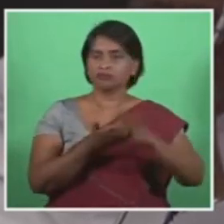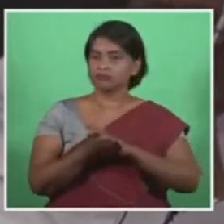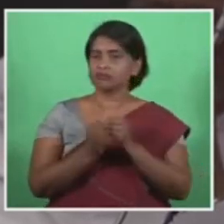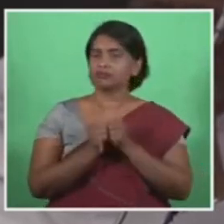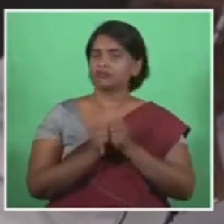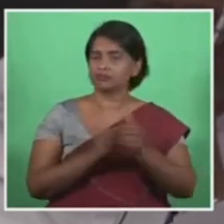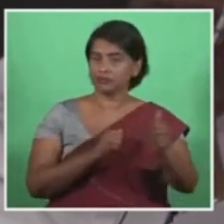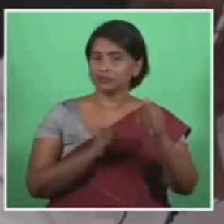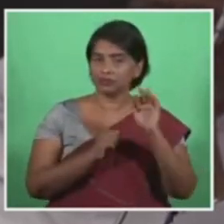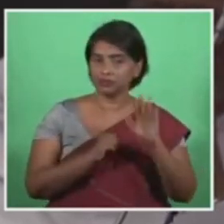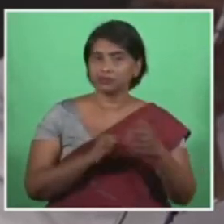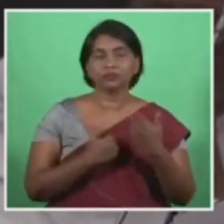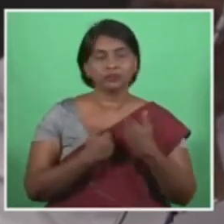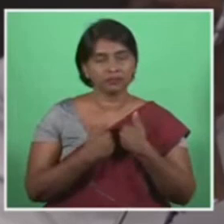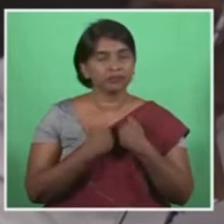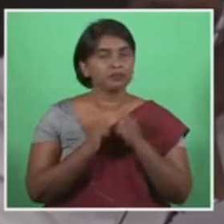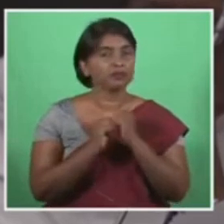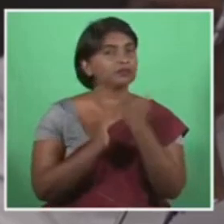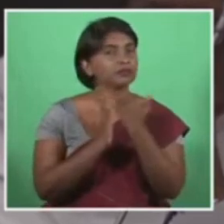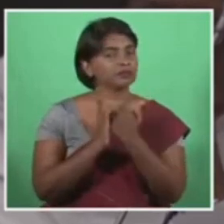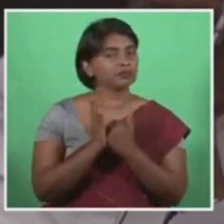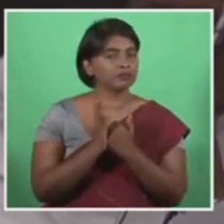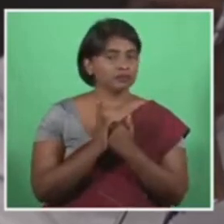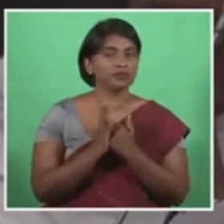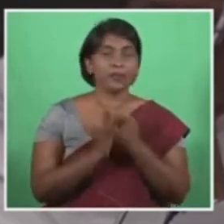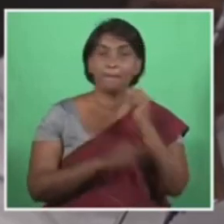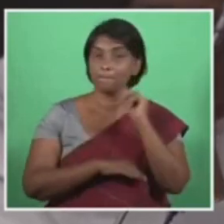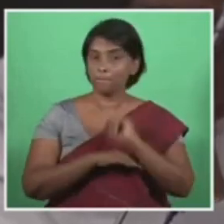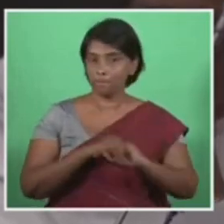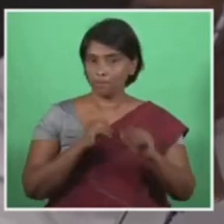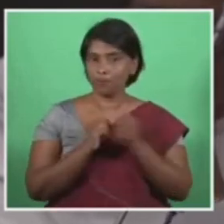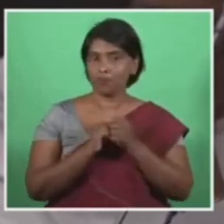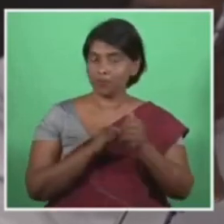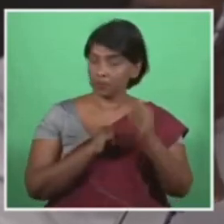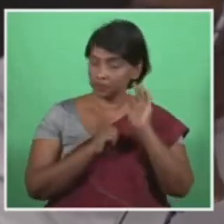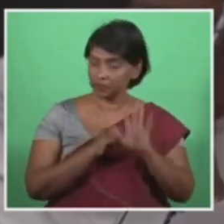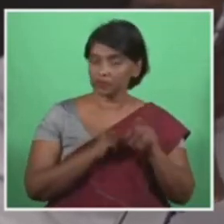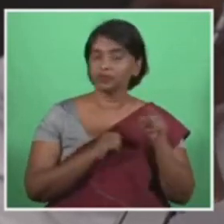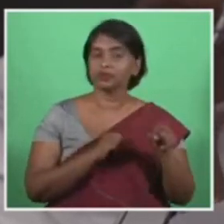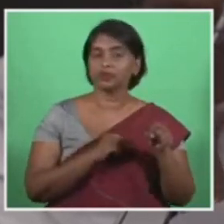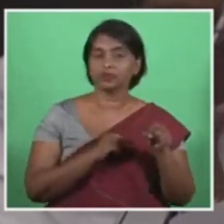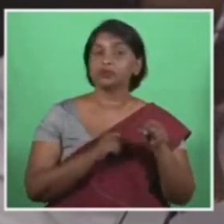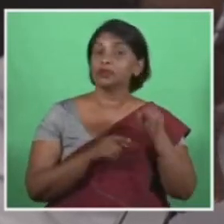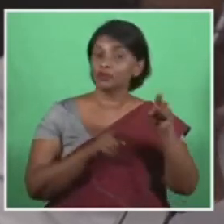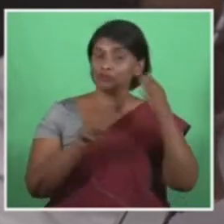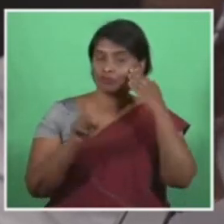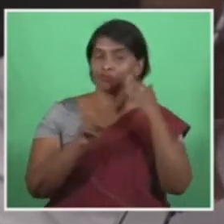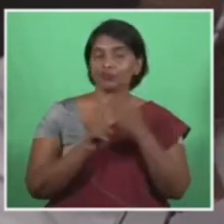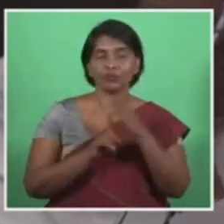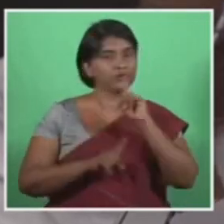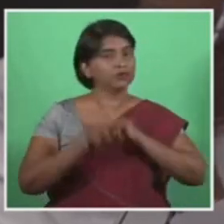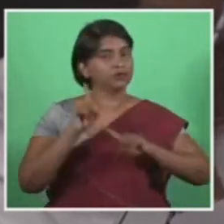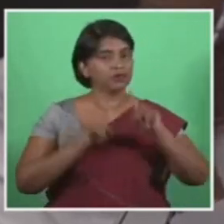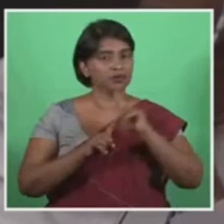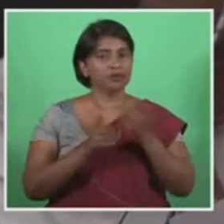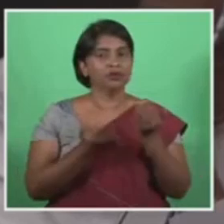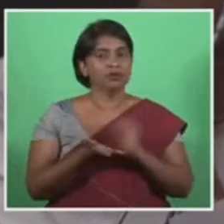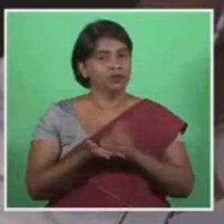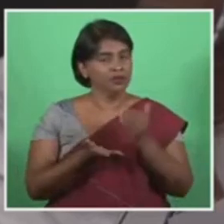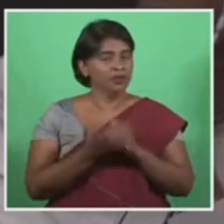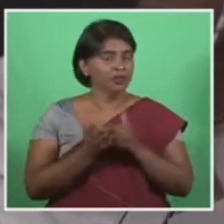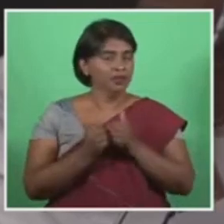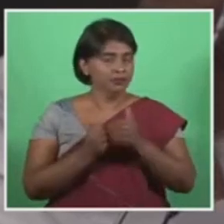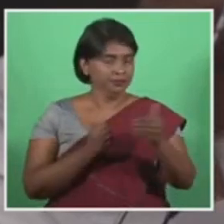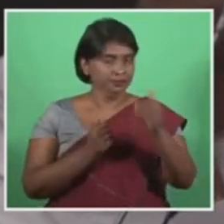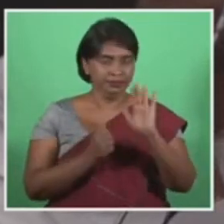පැවැත්වීමට කටයුතු සංවිධානය කොට හා ඒ පිළිබඳ සාකච්ඡා වාර